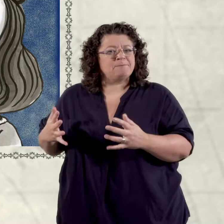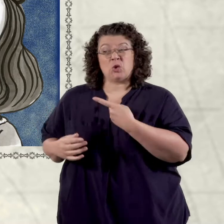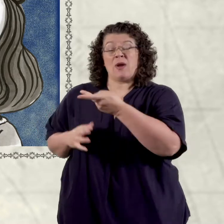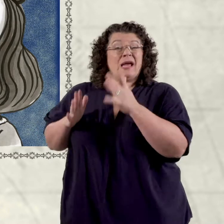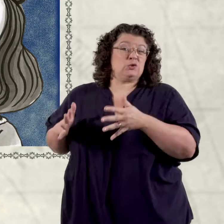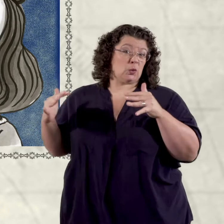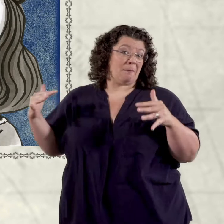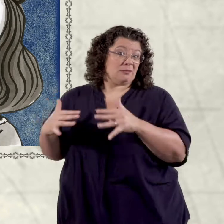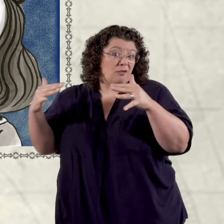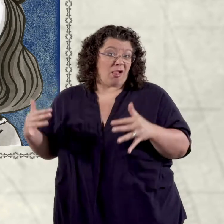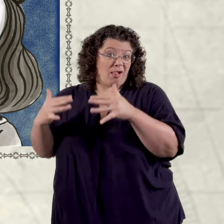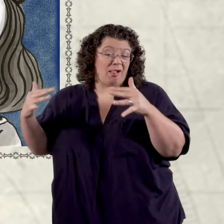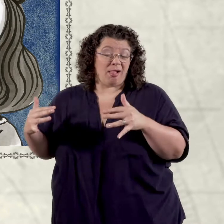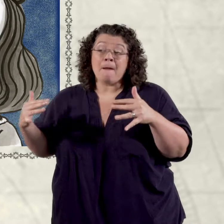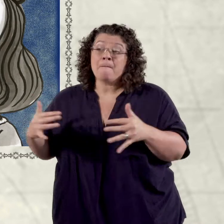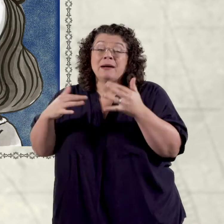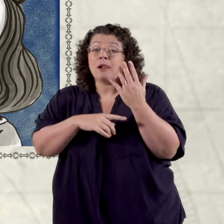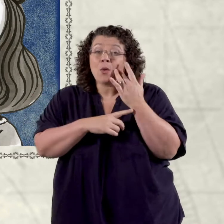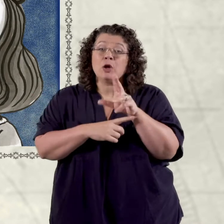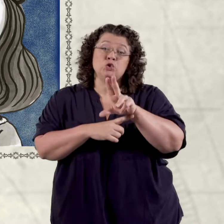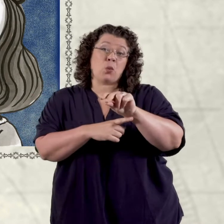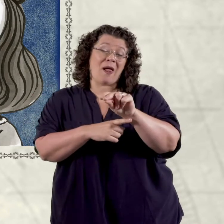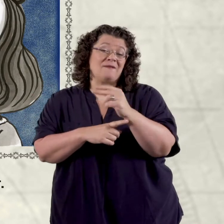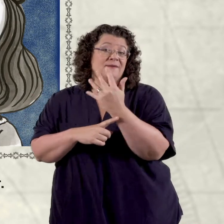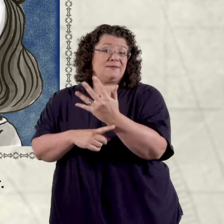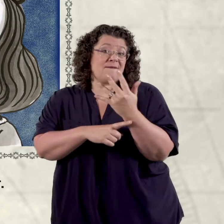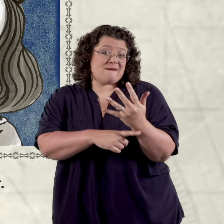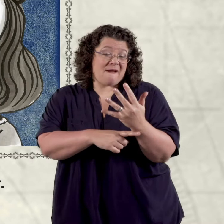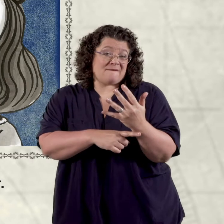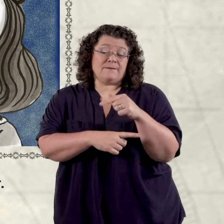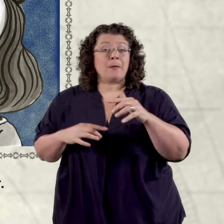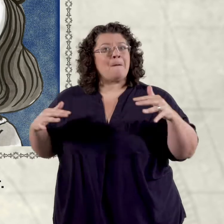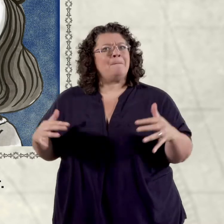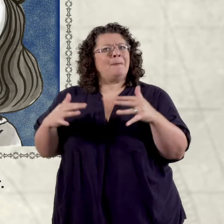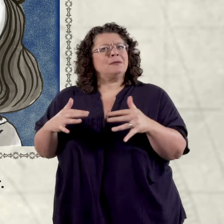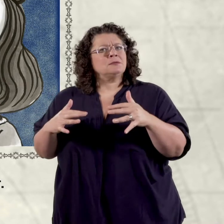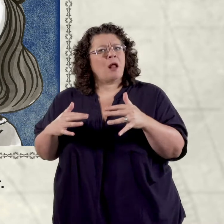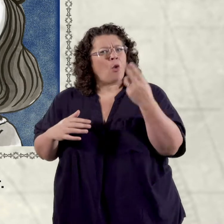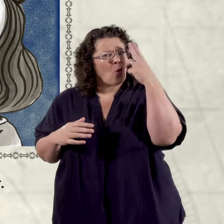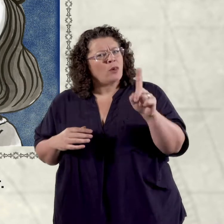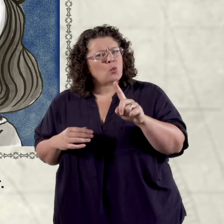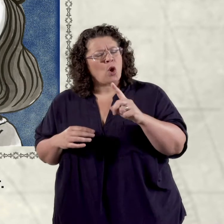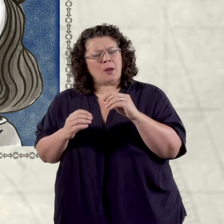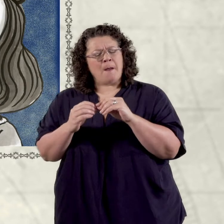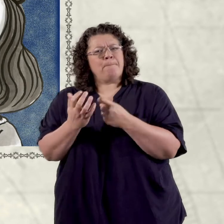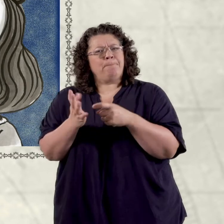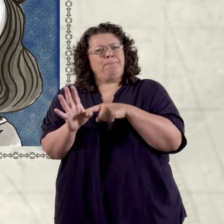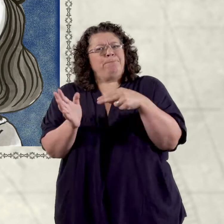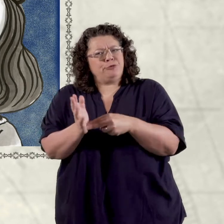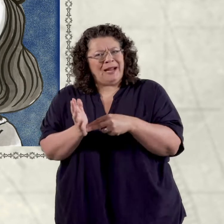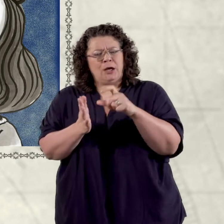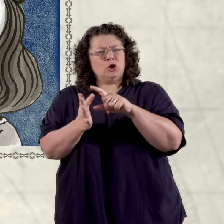Ond doedd Owain ddim yn meddwl hynny. Felly roedd yn rhaid i ni gael brwydr. Yn y